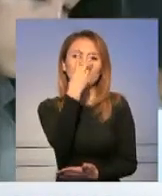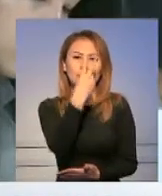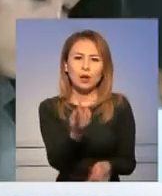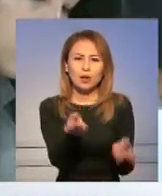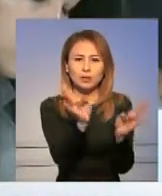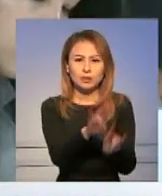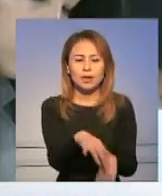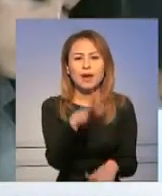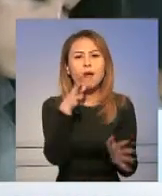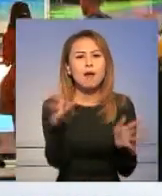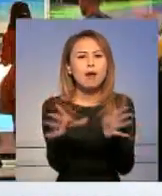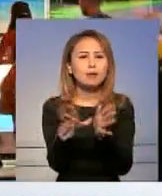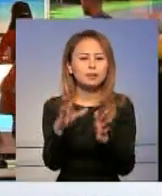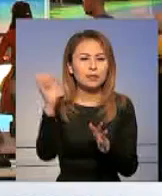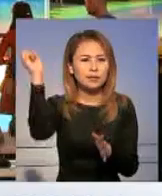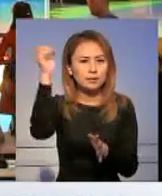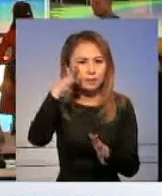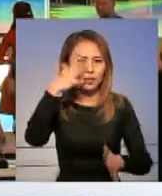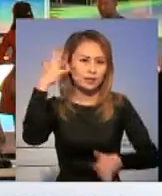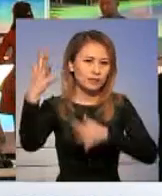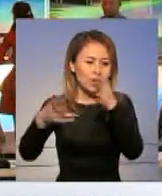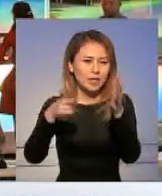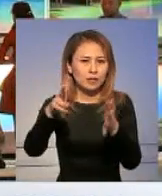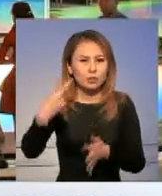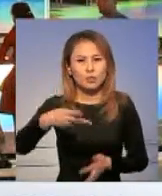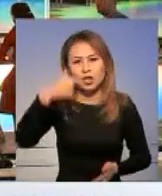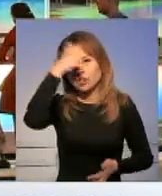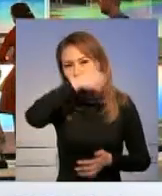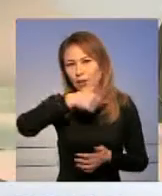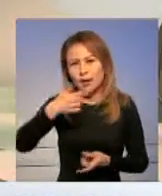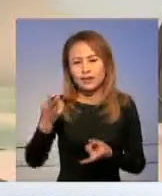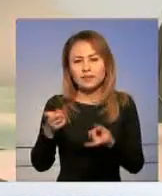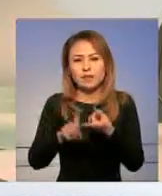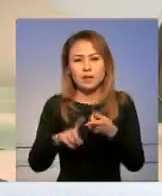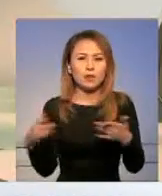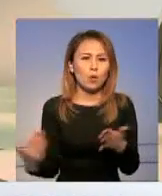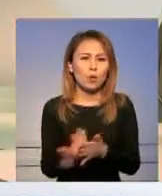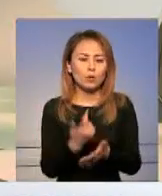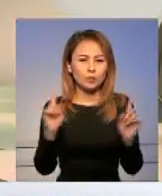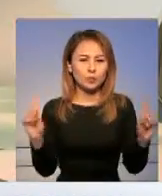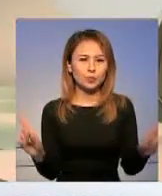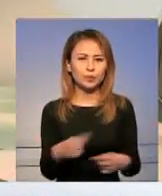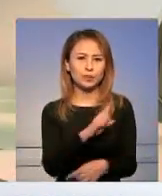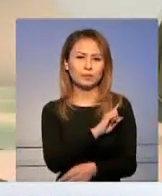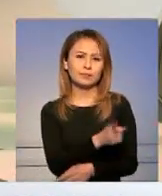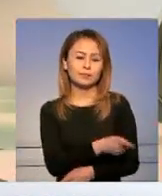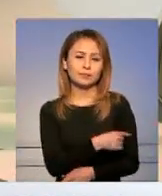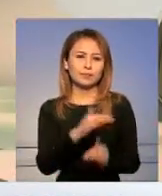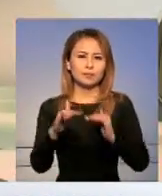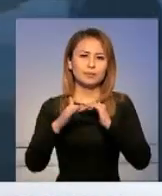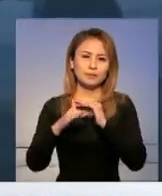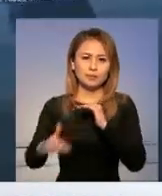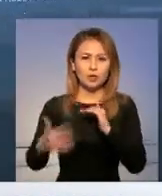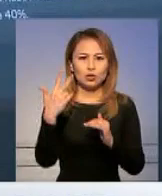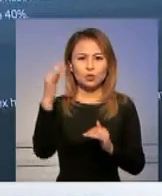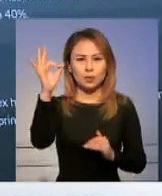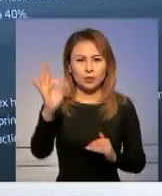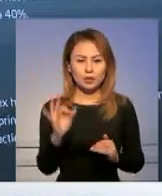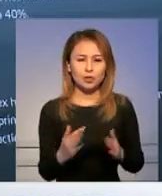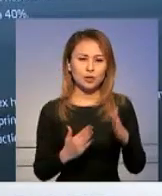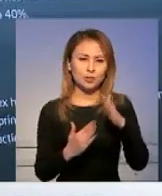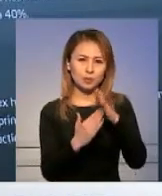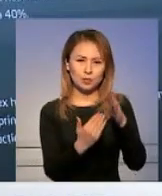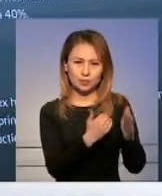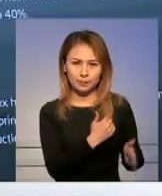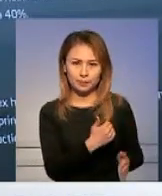екеуі күн және жел электростанциялары. Жалпы 2020 жылға қарай жаңартылатын қуат көздерінің отандық нарықтағы үлесін